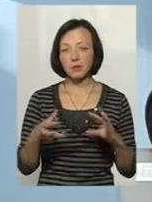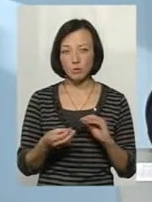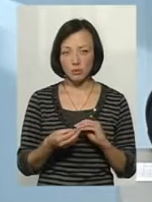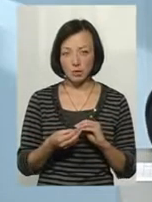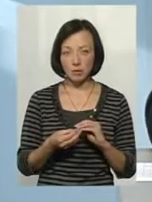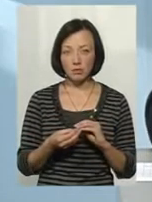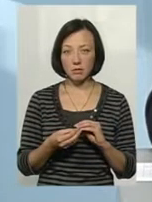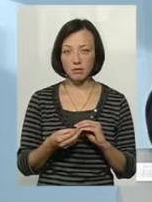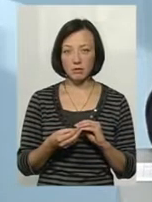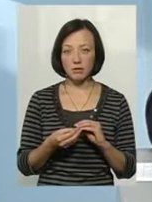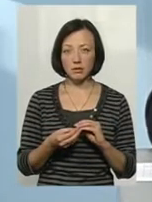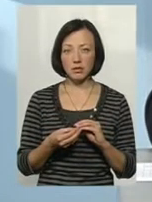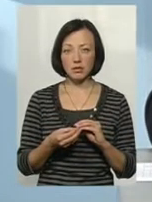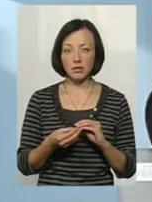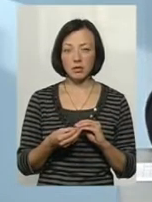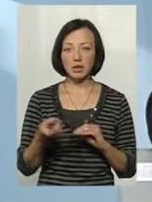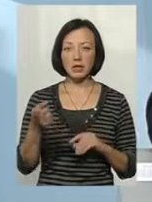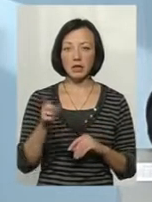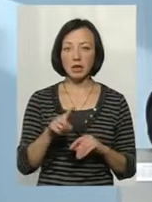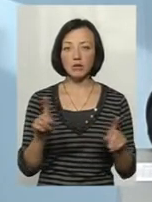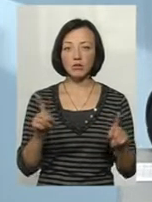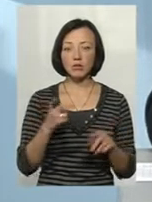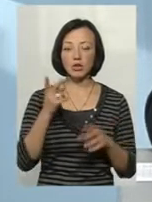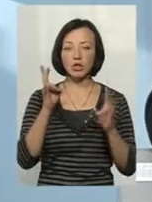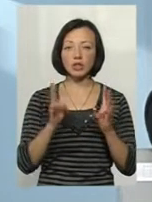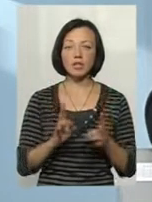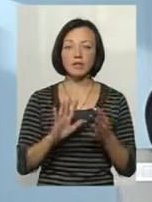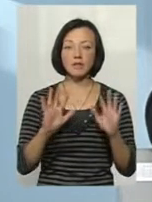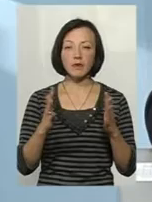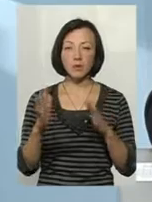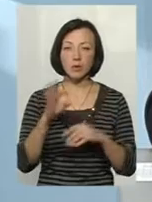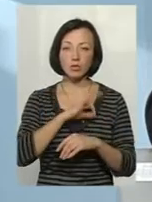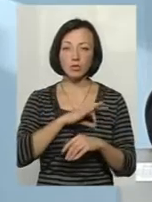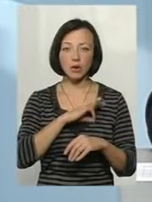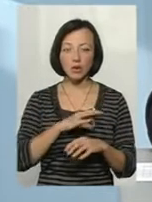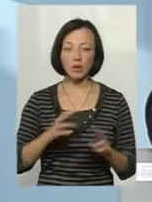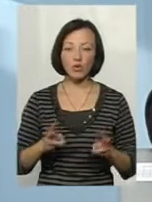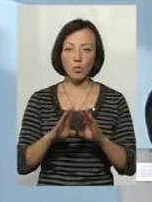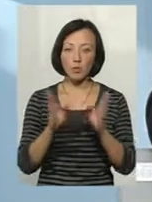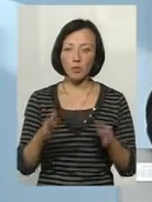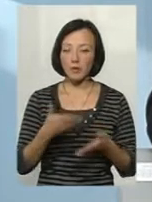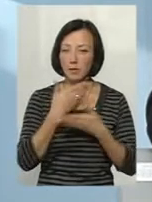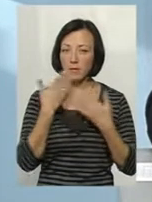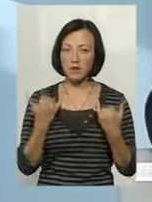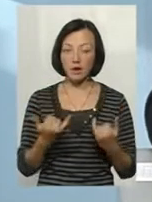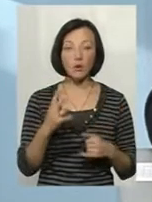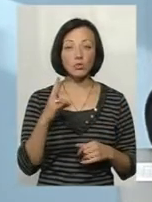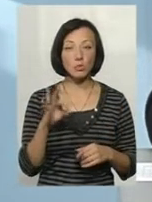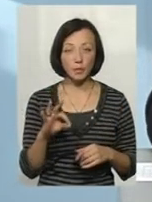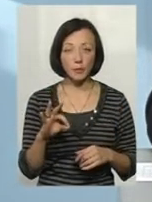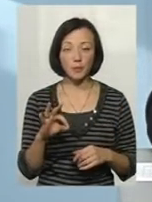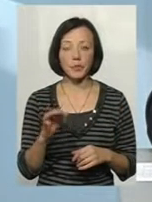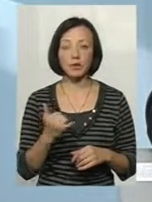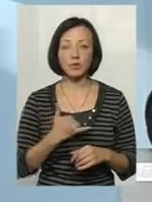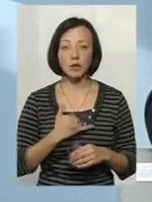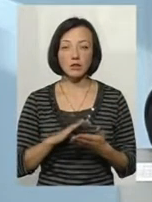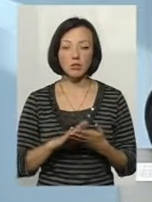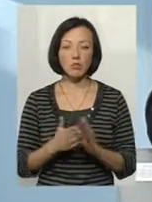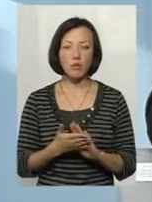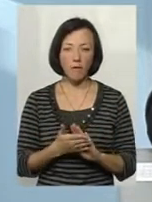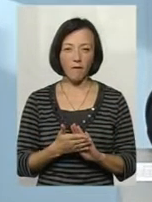би мовити, те, що нещасні випадки при користуванні групками відсутні. Але знову ж таки, в наших